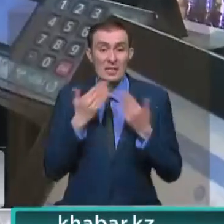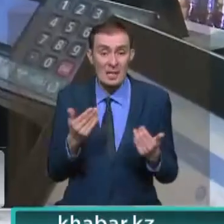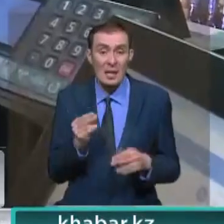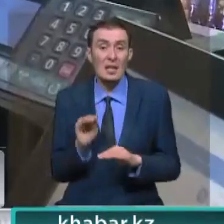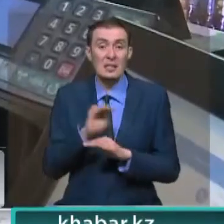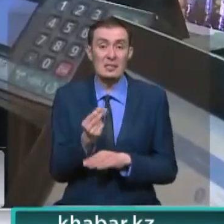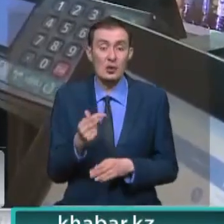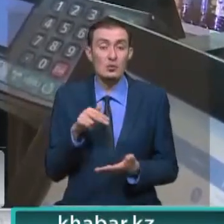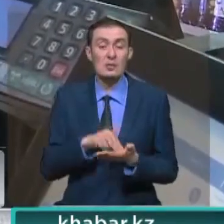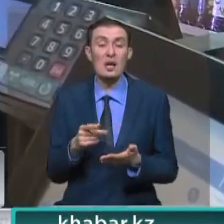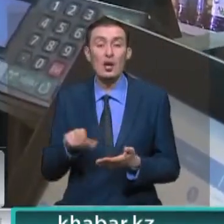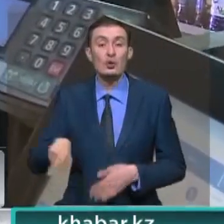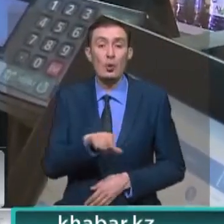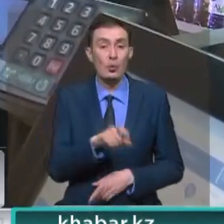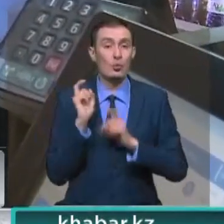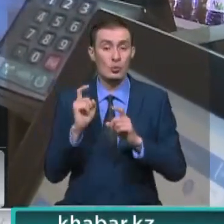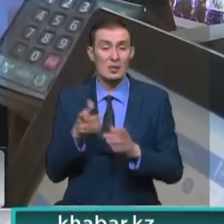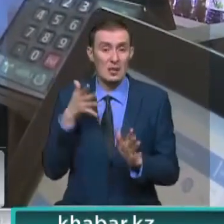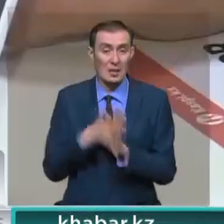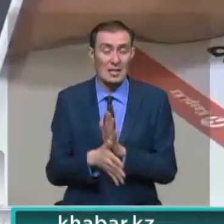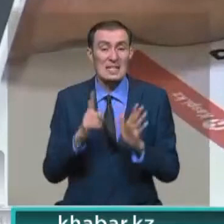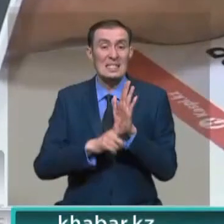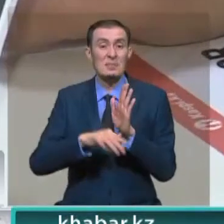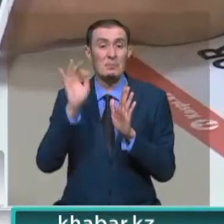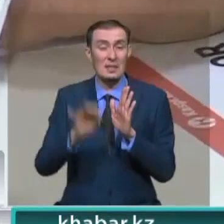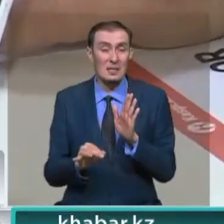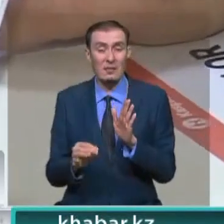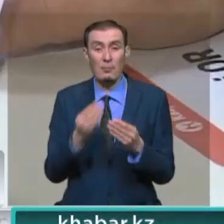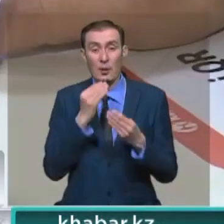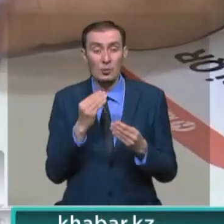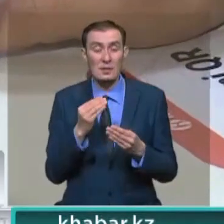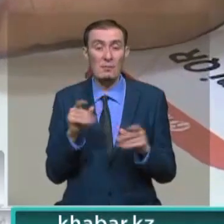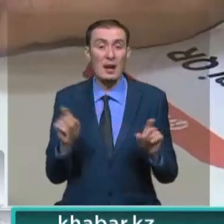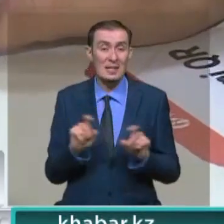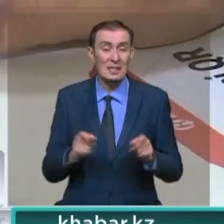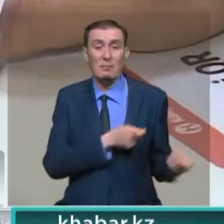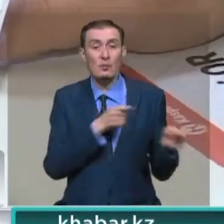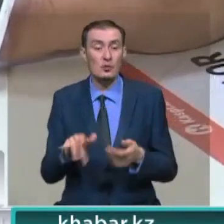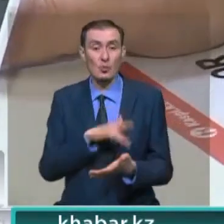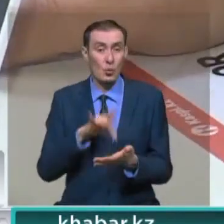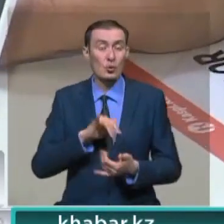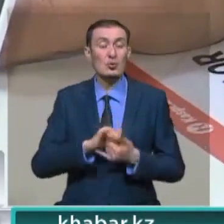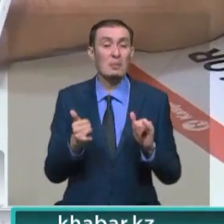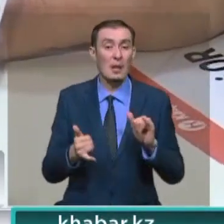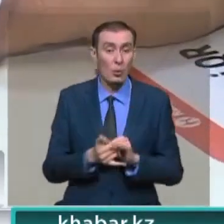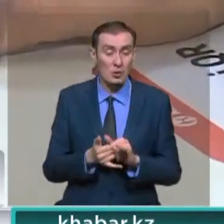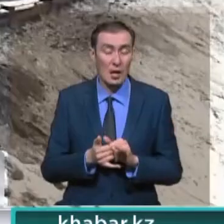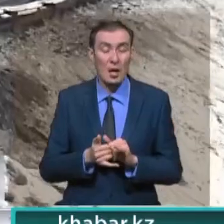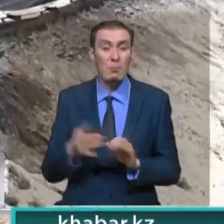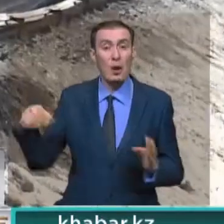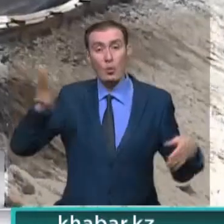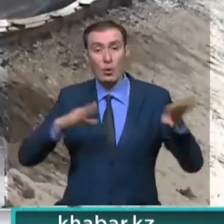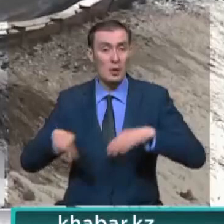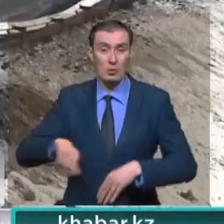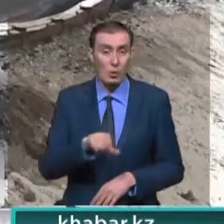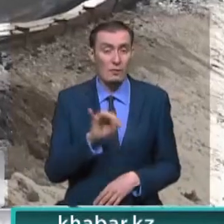Наценка складывается из логистических затрат. 70% продукции в местные торговые точки завозят из областного центра по горным